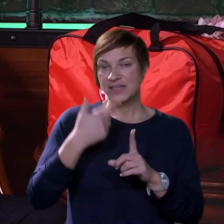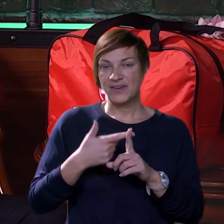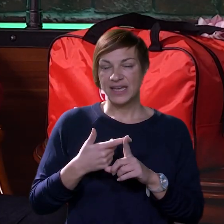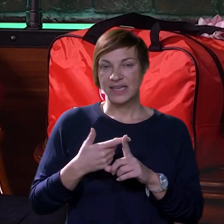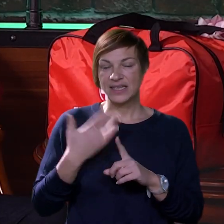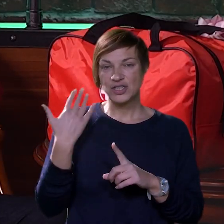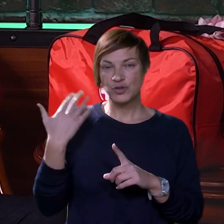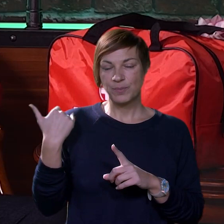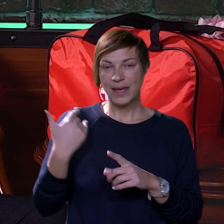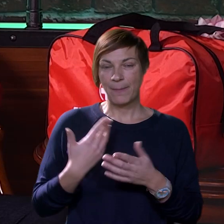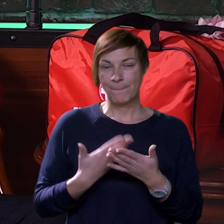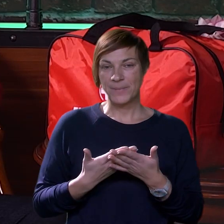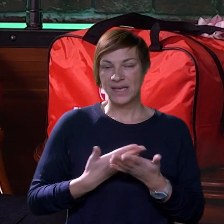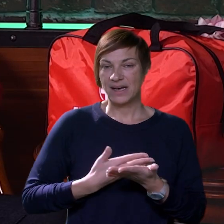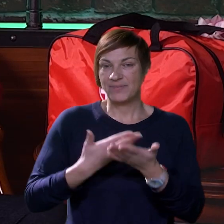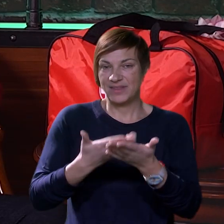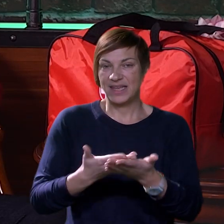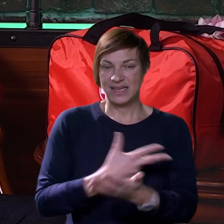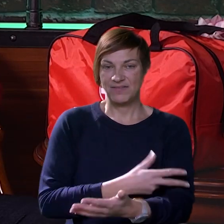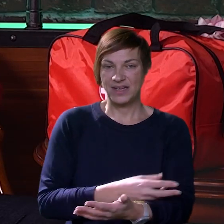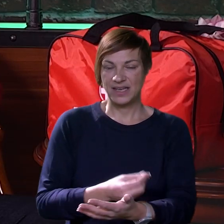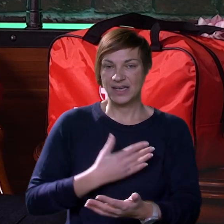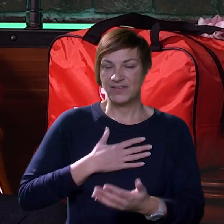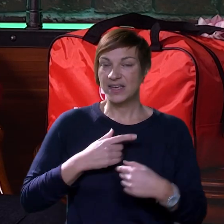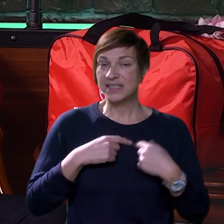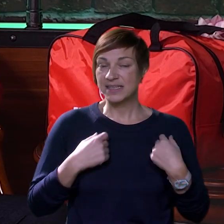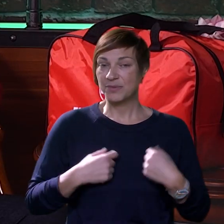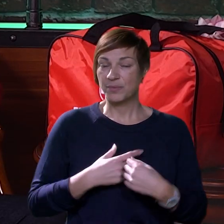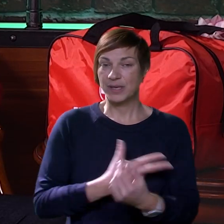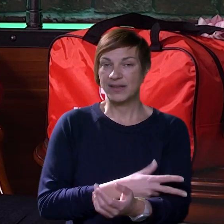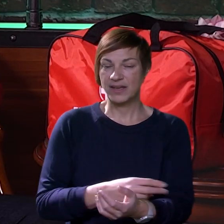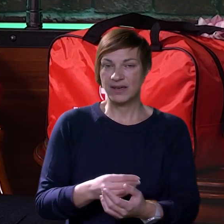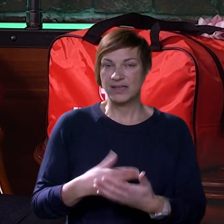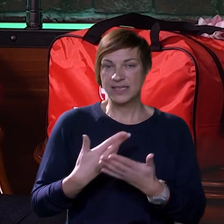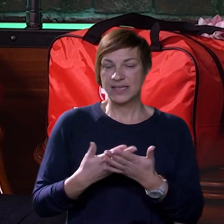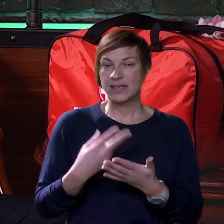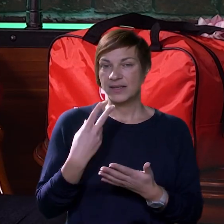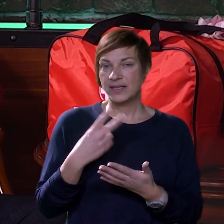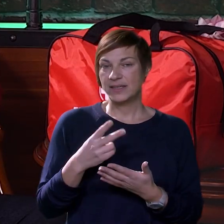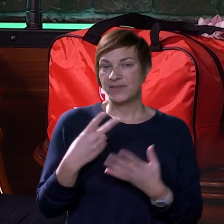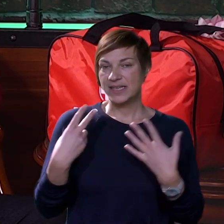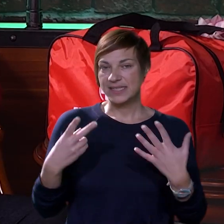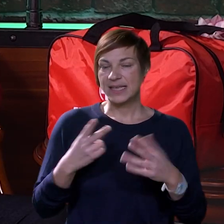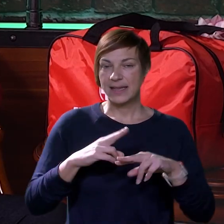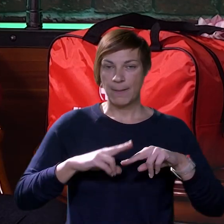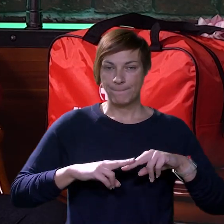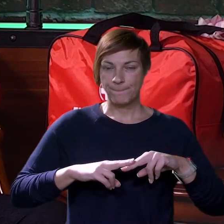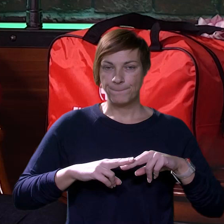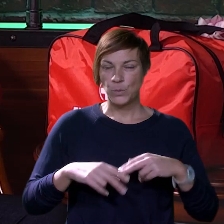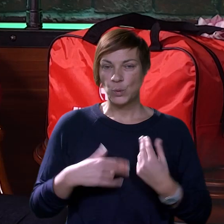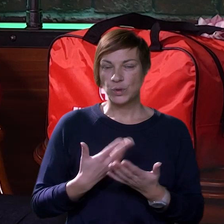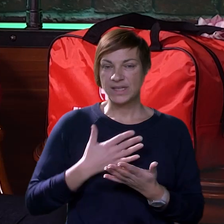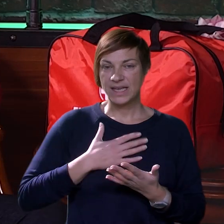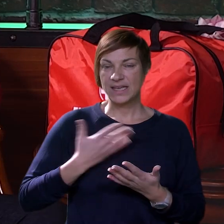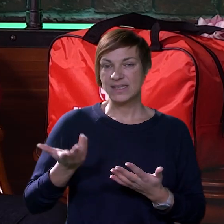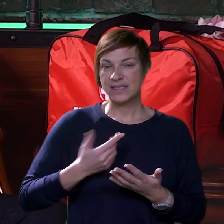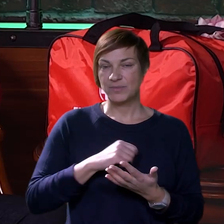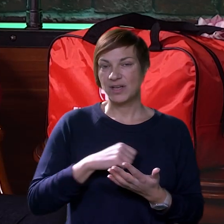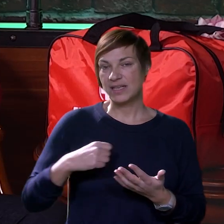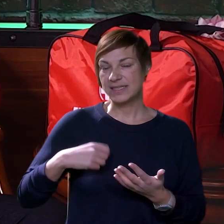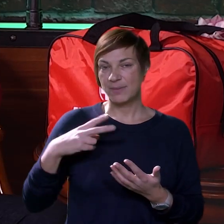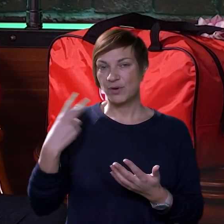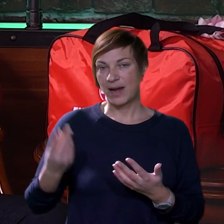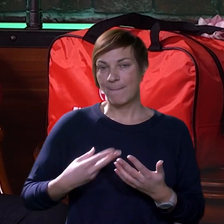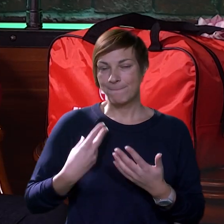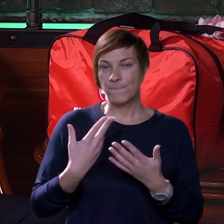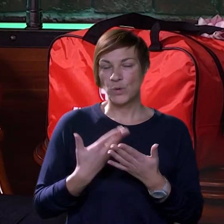Crvenim križem je bila onda darivanje krvi. Ja sam isto dobrovoljni darivatelj krvi, dao sam krv 27 puta. Ja sam dolazio samo na